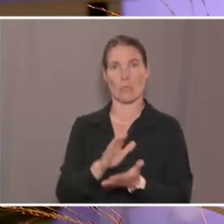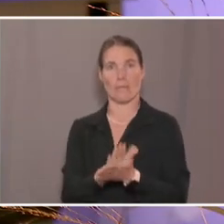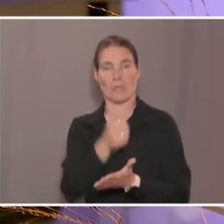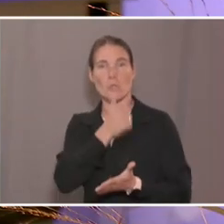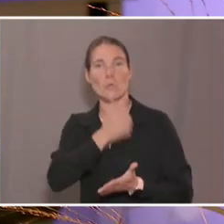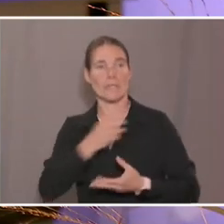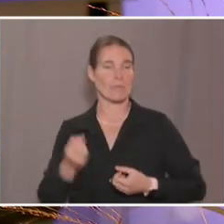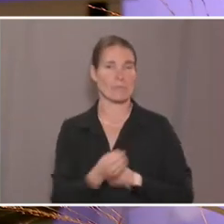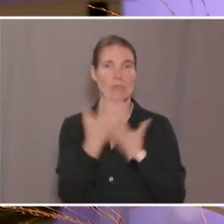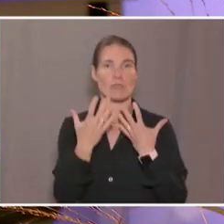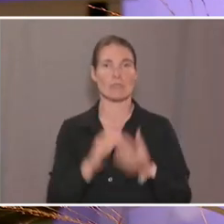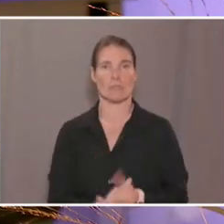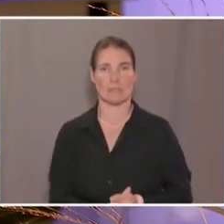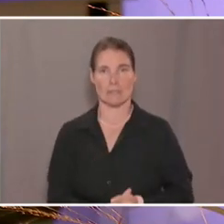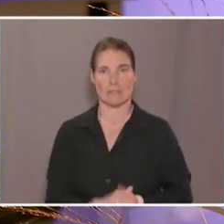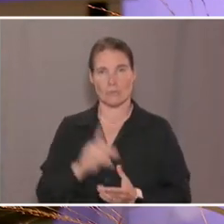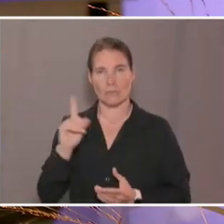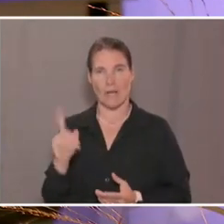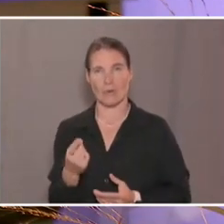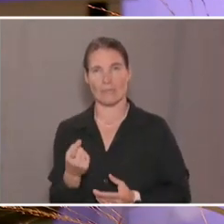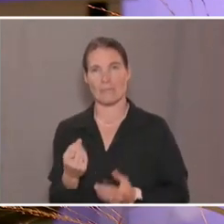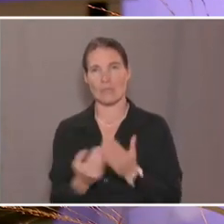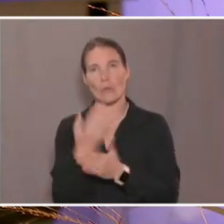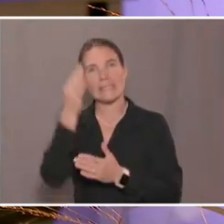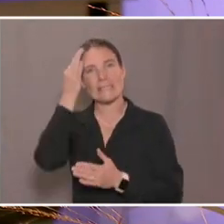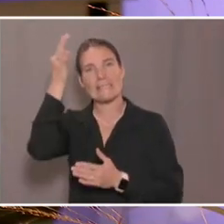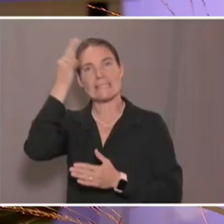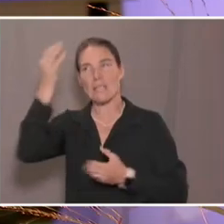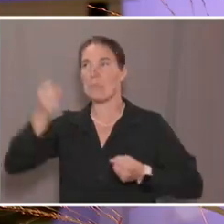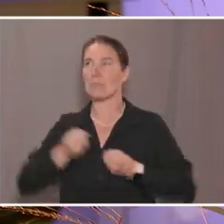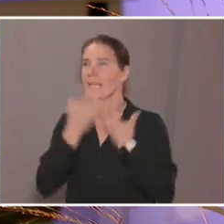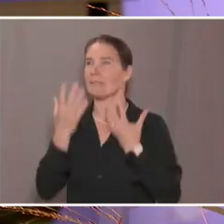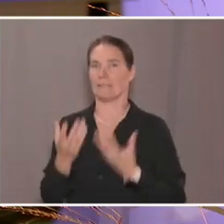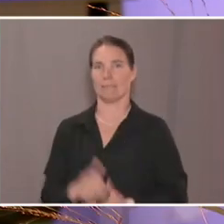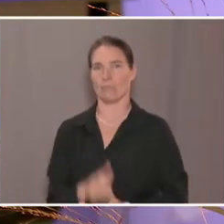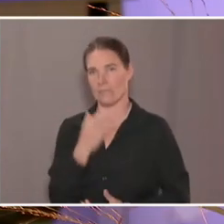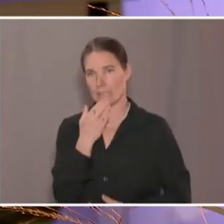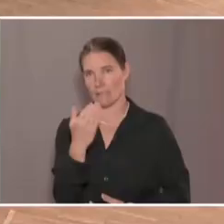frisch bleibt und uns immer wieder mit neuen Ideen begeistert. Vielen Dank.